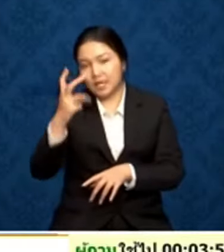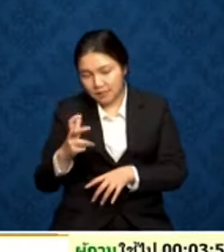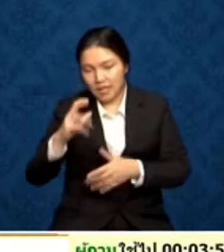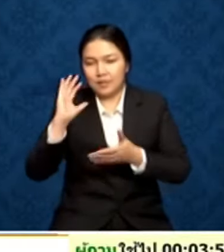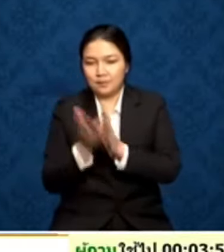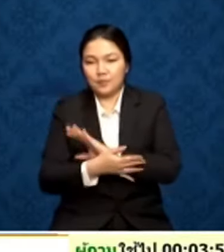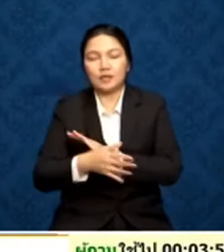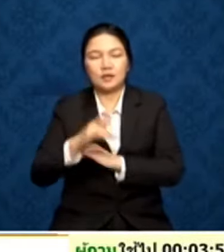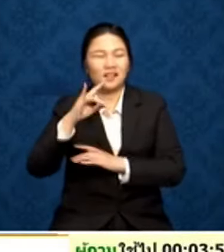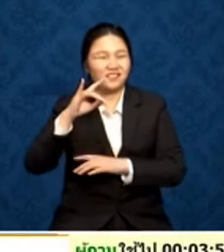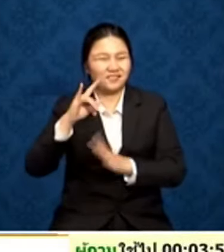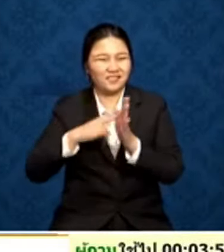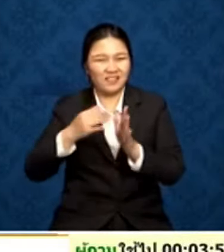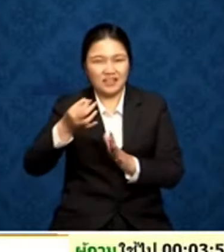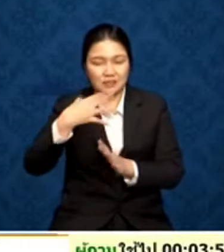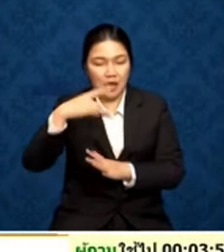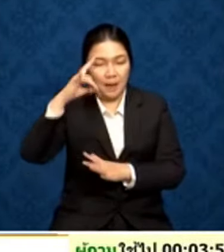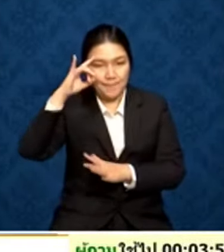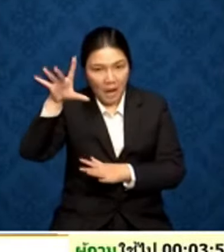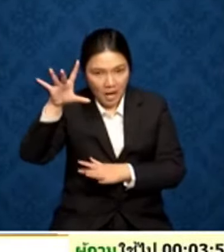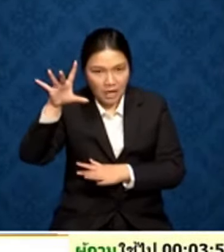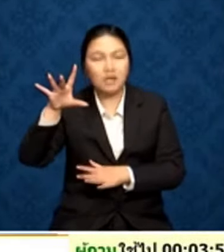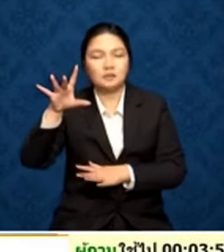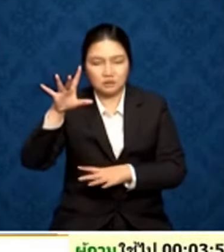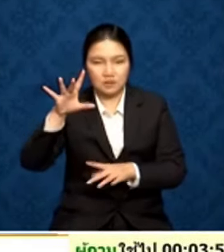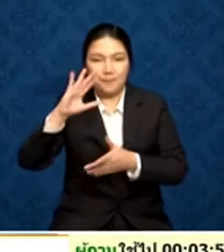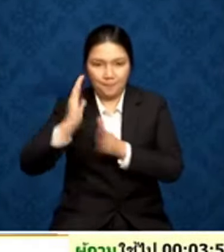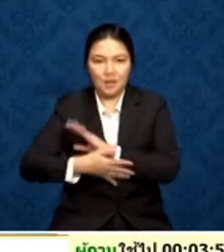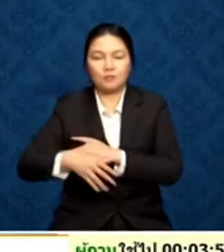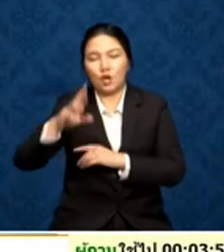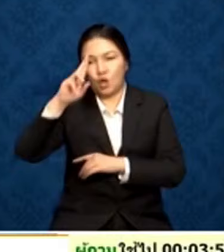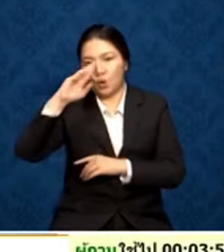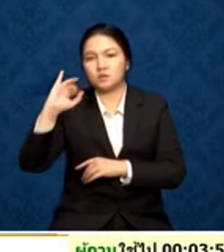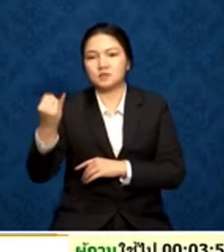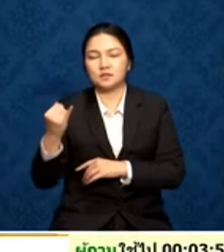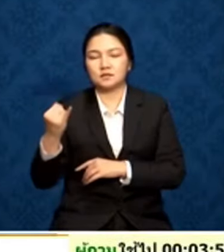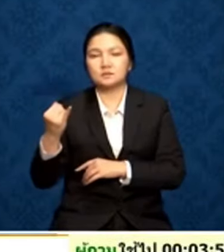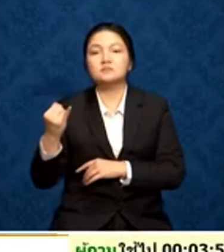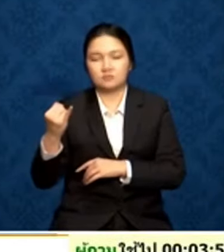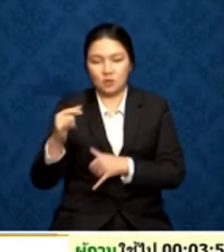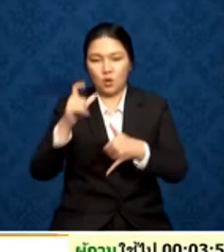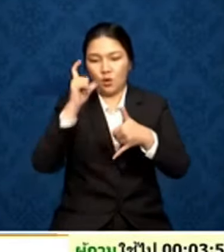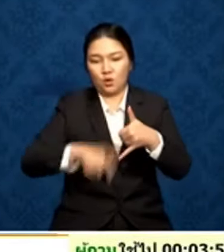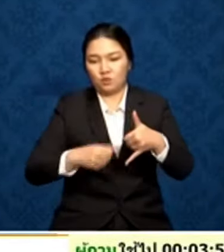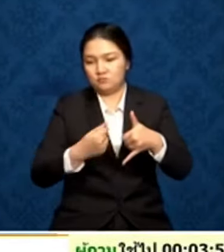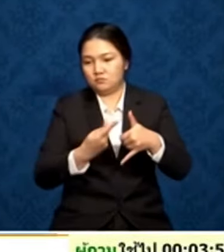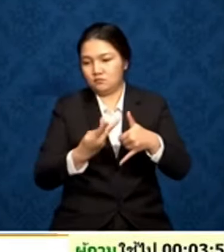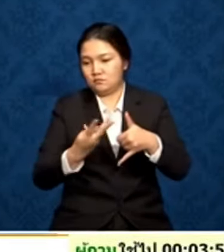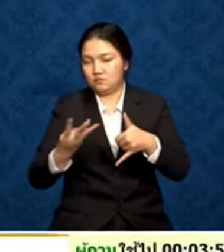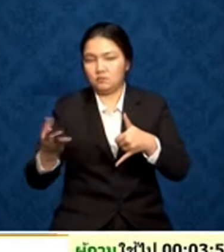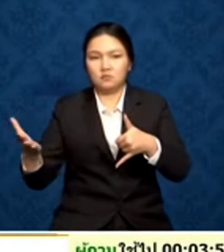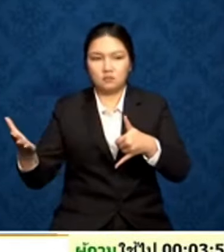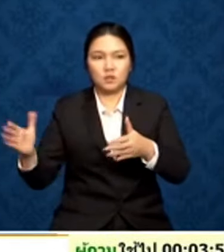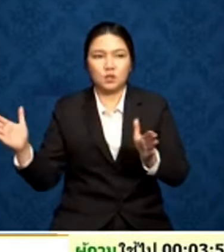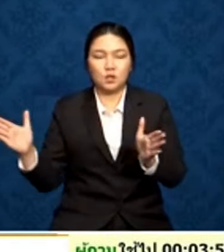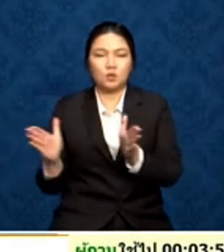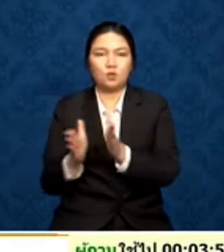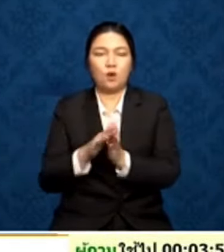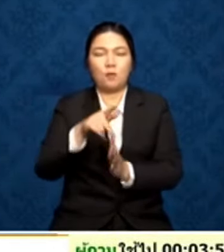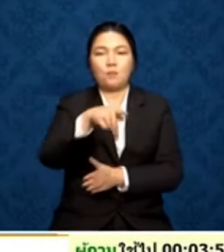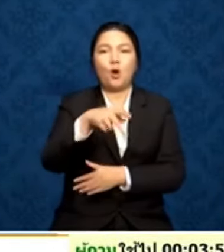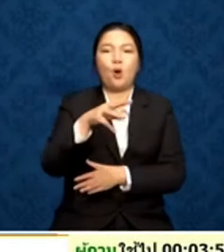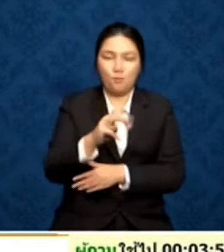าบ้าต่างๆเหล่านี้ระบบข้อมูลผู้ป่วยจิตเวชรวมกับของกระทรวงพม.กระทรว